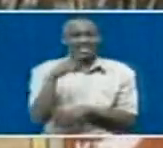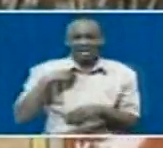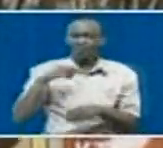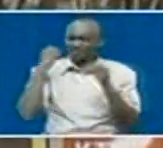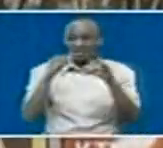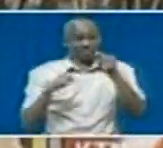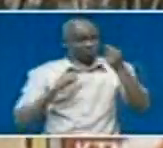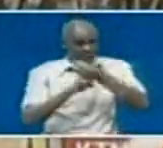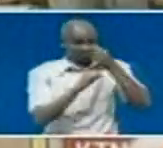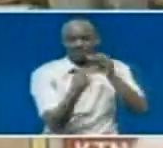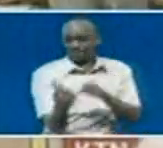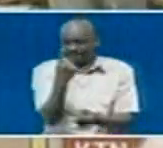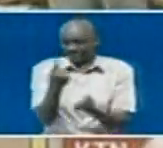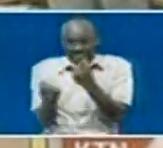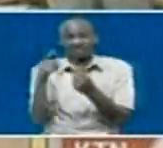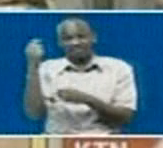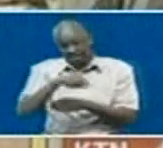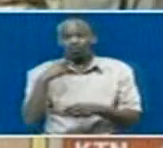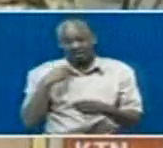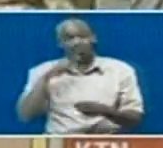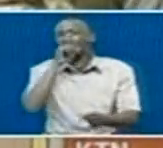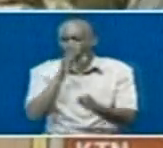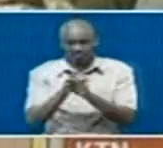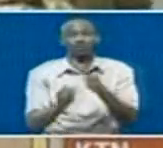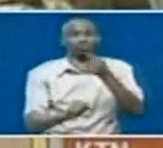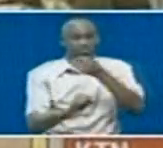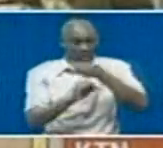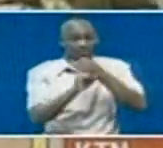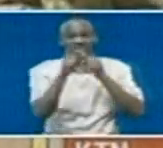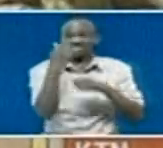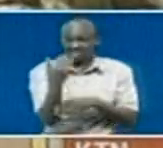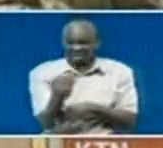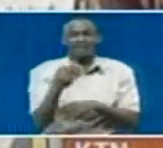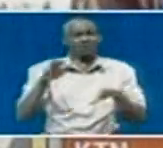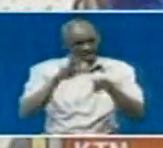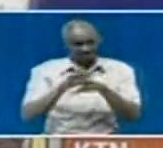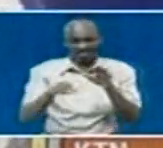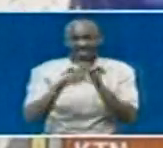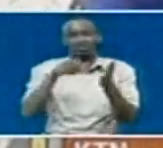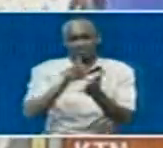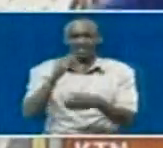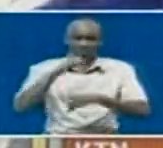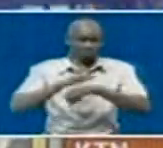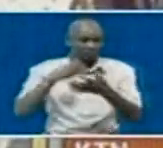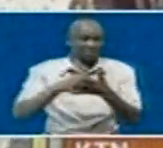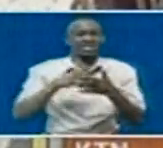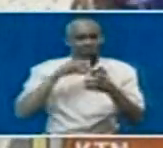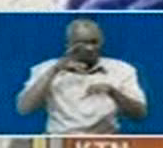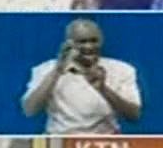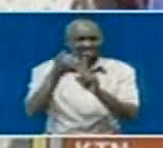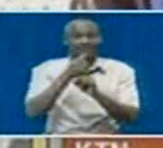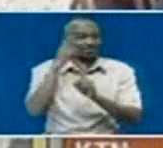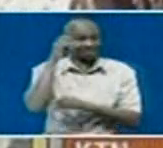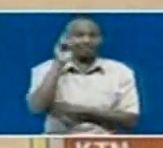wafadhili kadhaa wamejitokeza, wote hao wakiahidi kumsaidia mtoto huyu kwa hali na mali ili aweze kutimiza ndoto yake